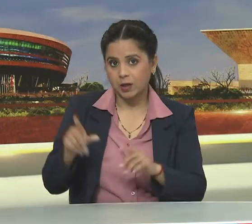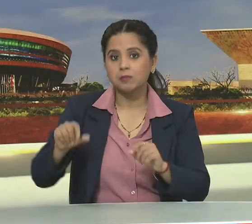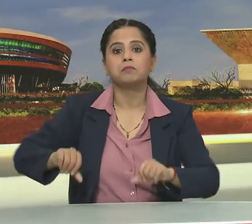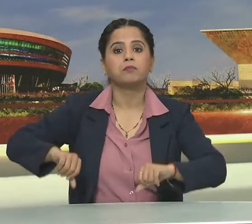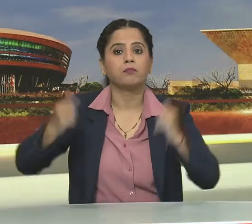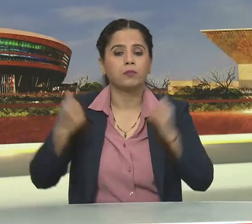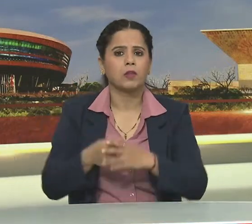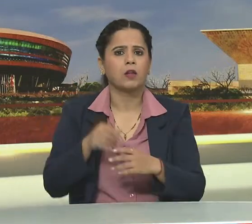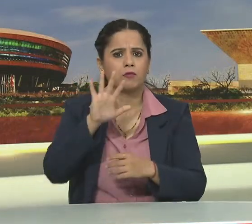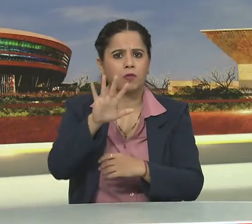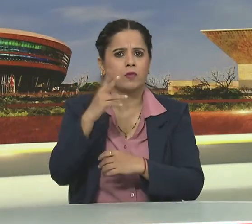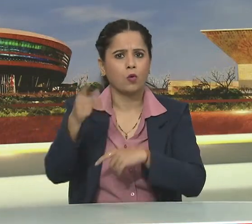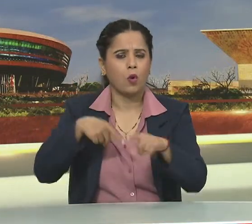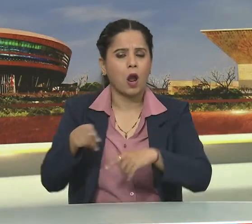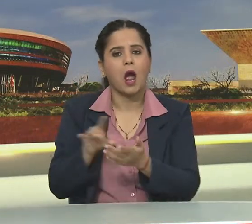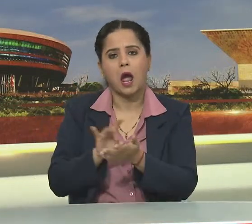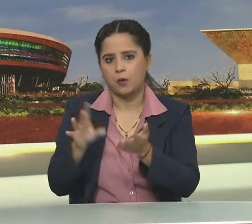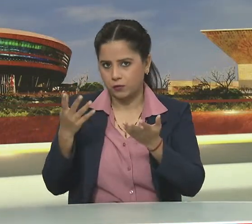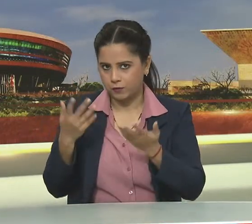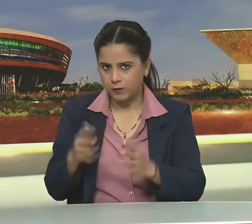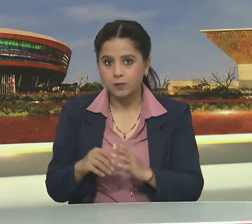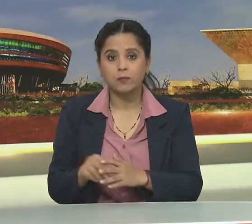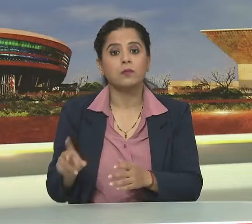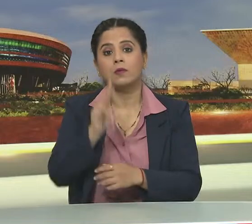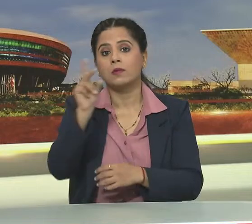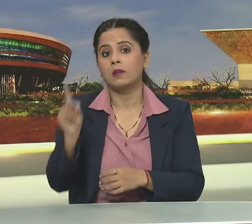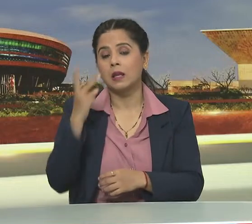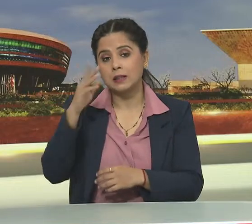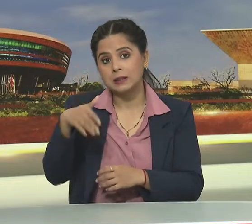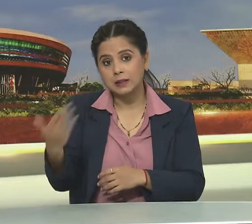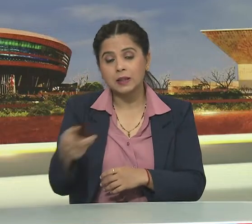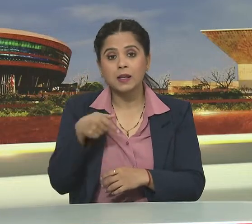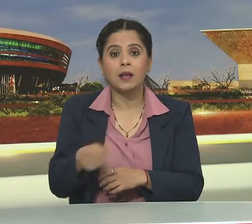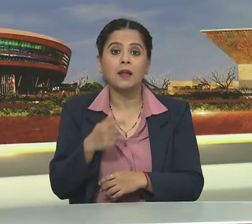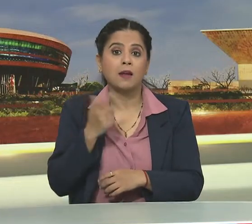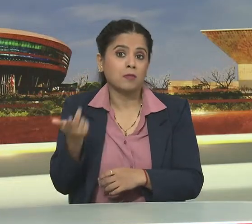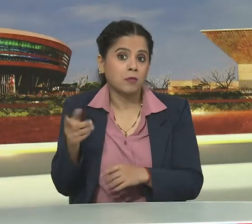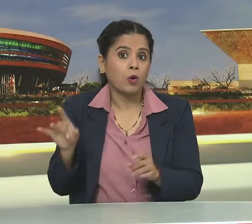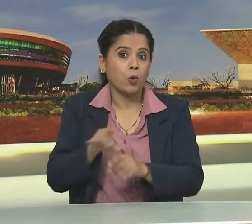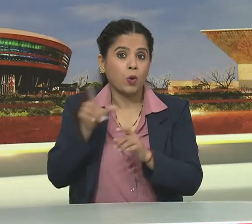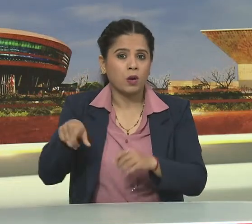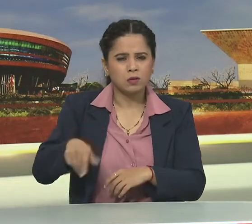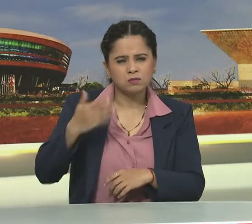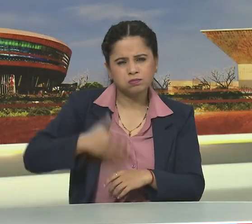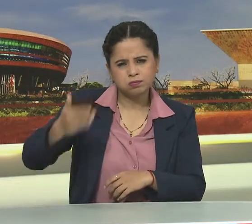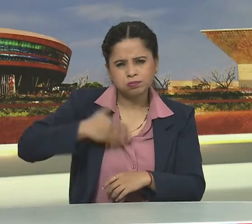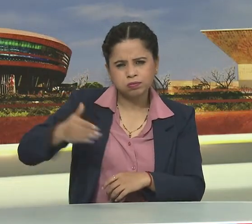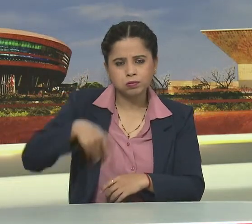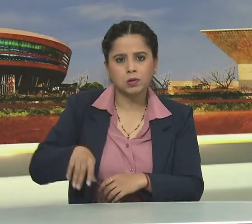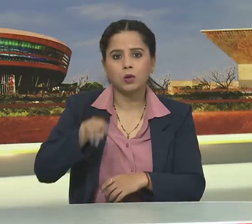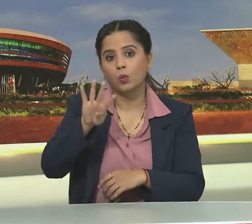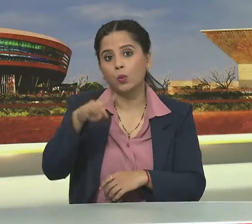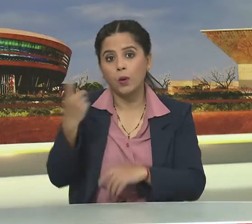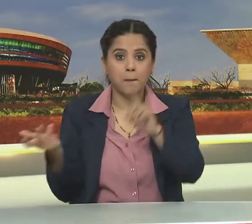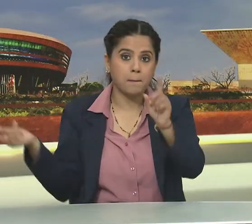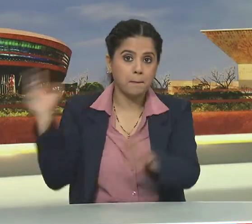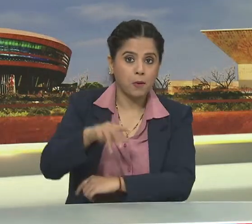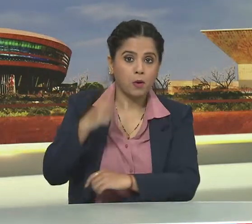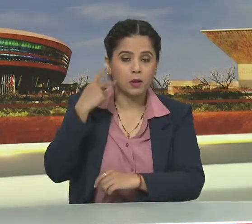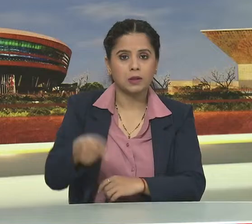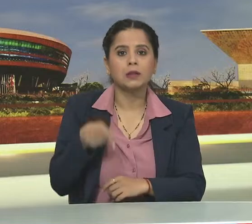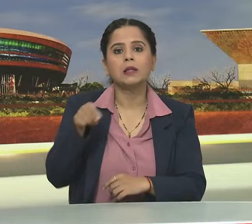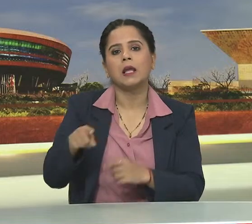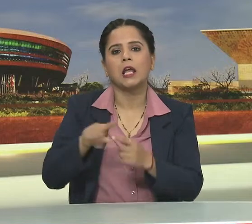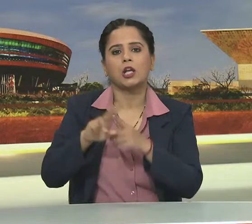पाई, वो 52 रन बनाकर आउट हुए। दूसरे छोर पर इंग्लिश ने तूफानी बल्लेबाजी करते हुए 47 गेंदों पर शतक